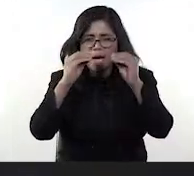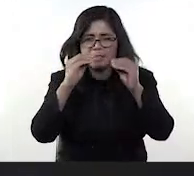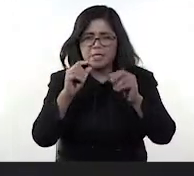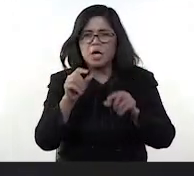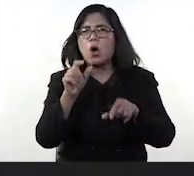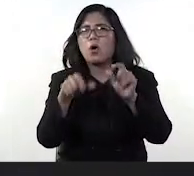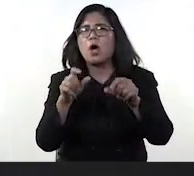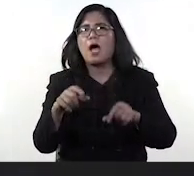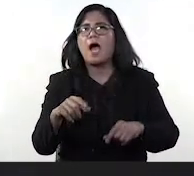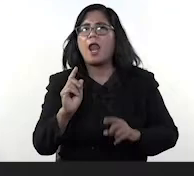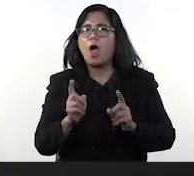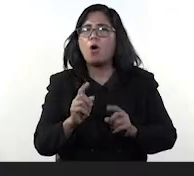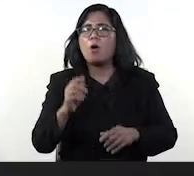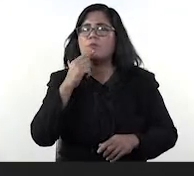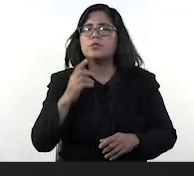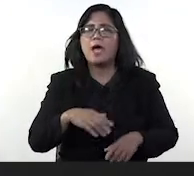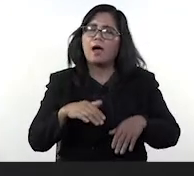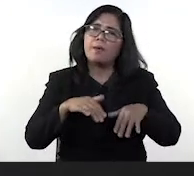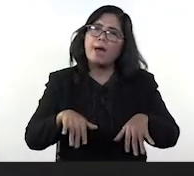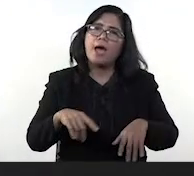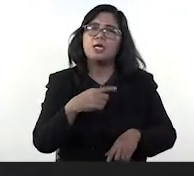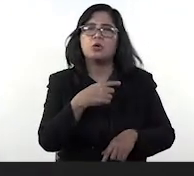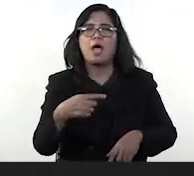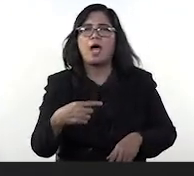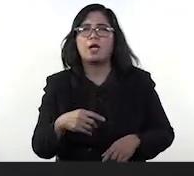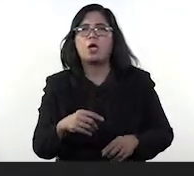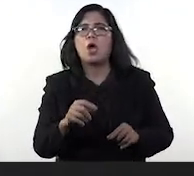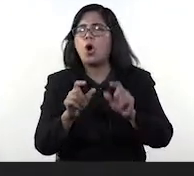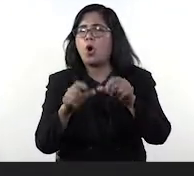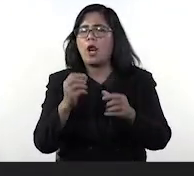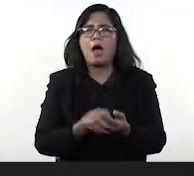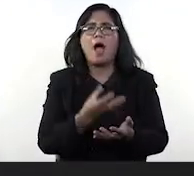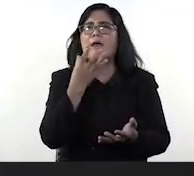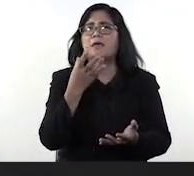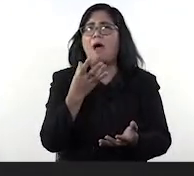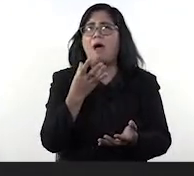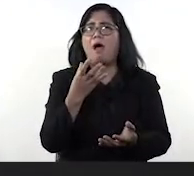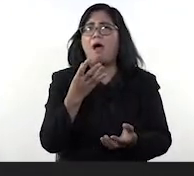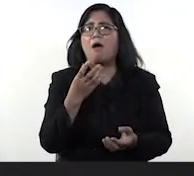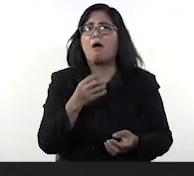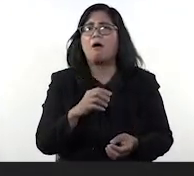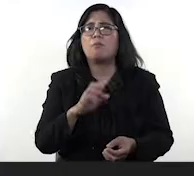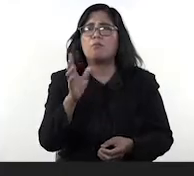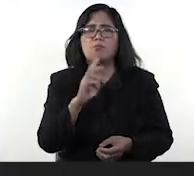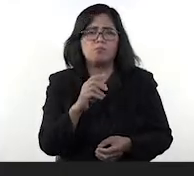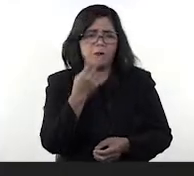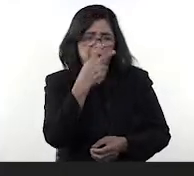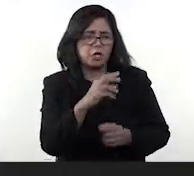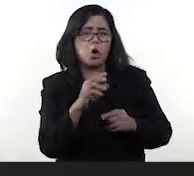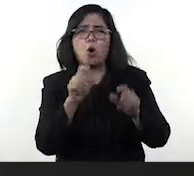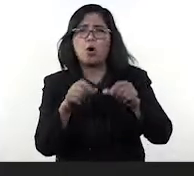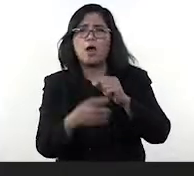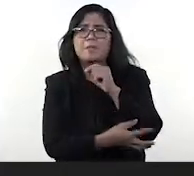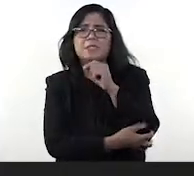punya kekurangan dan kelemahan orang kaya bukan orang yang menghina online Uber kami skinsilo miskin nggak orang kaya orang yang kau lihat orang